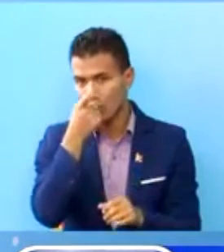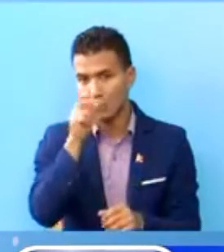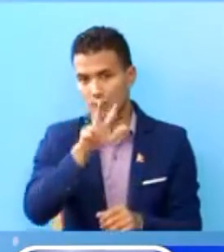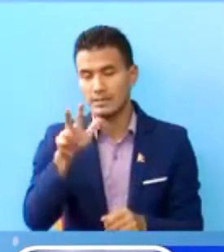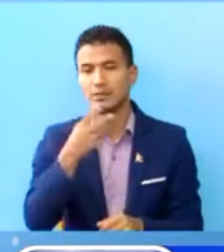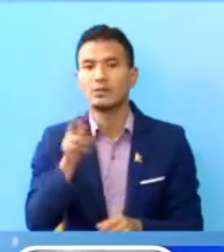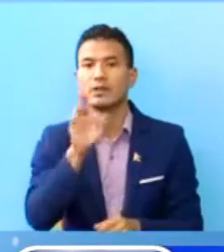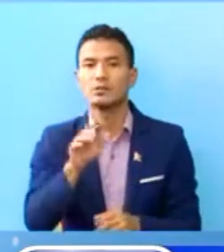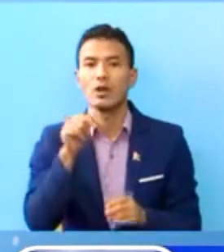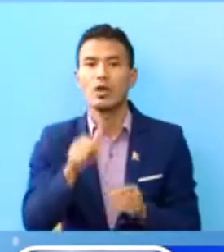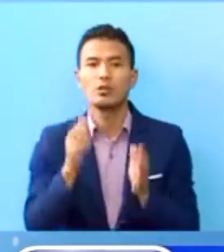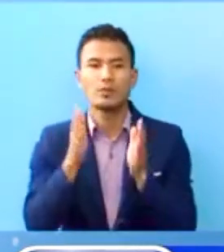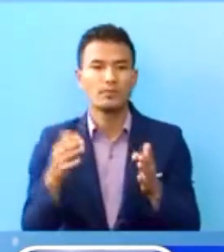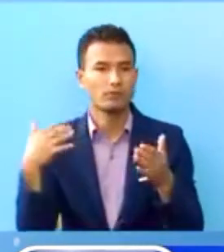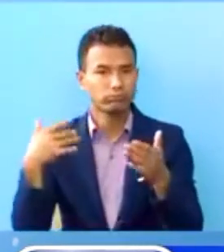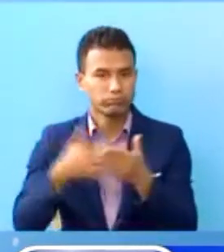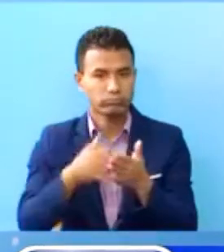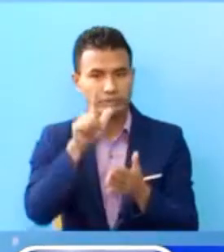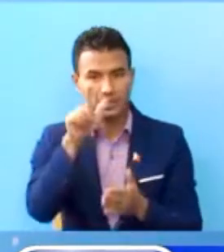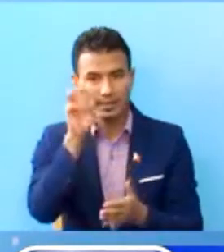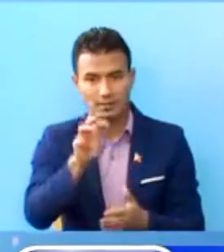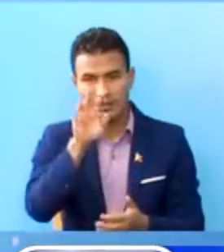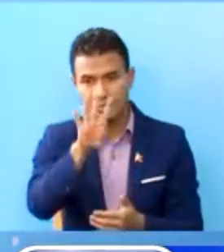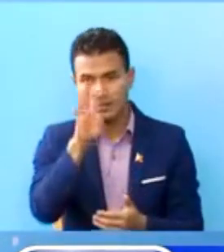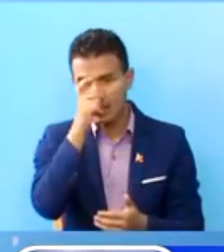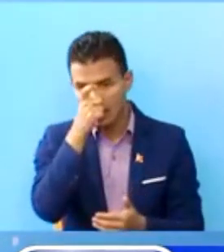688 छ र हालसम्म